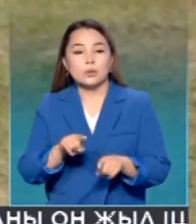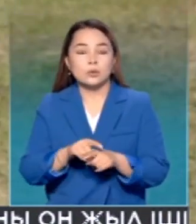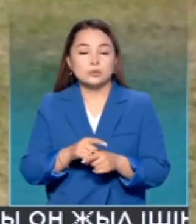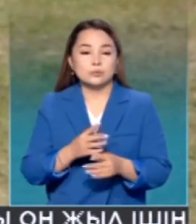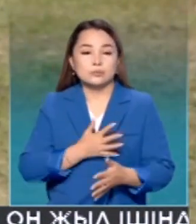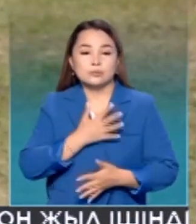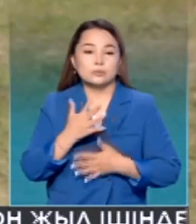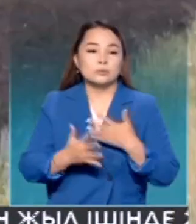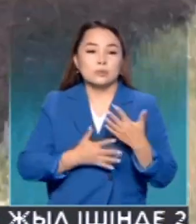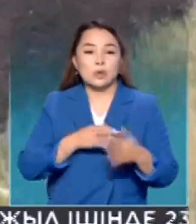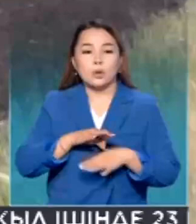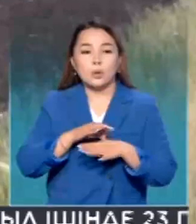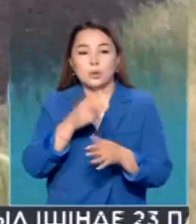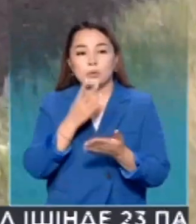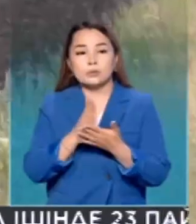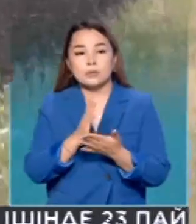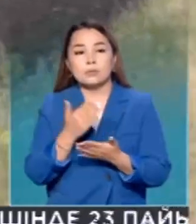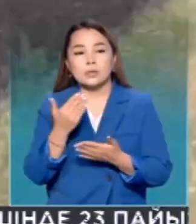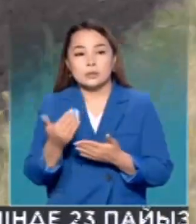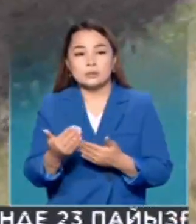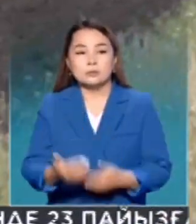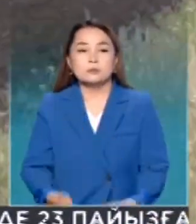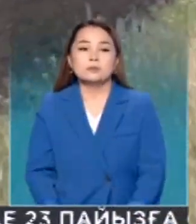рухтың бар екенін көрсетіп отыр.